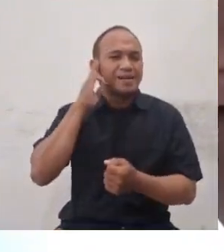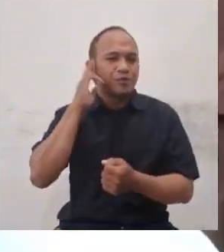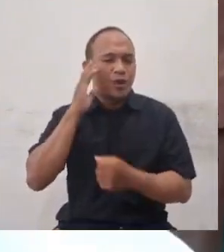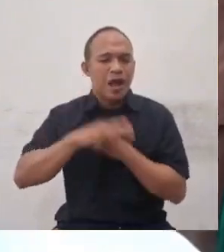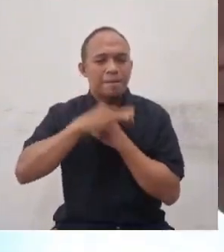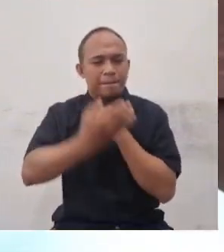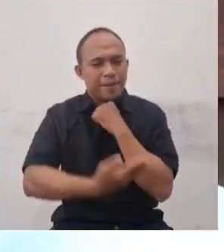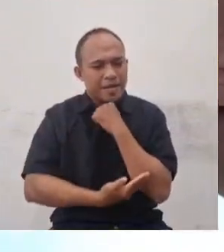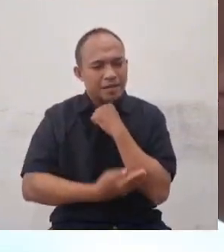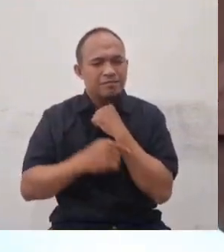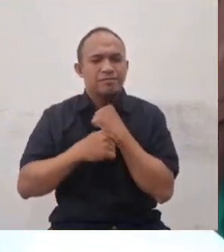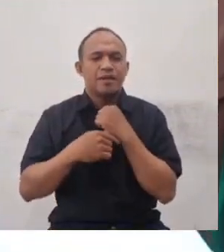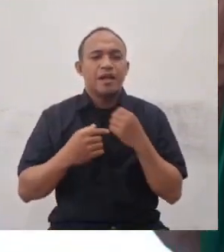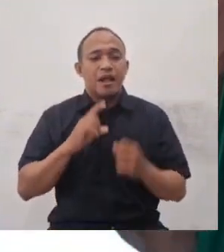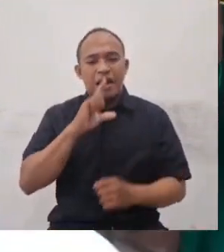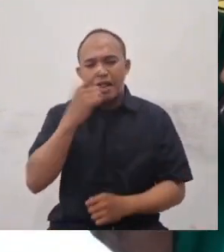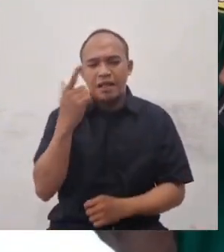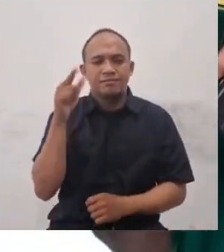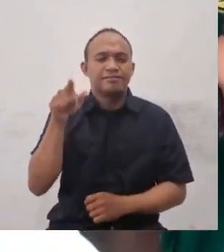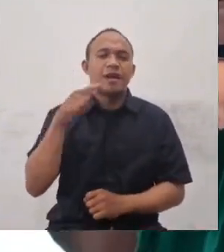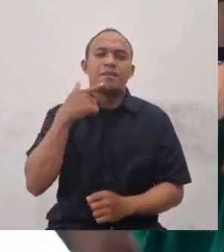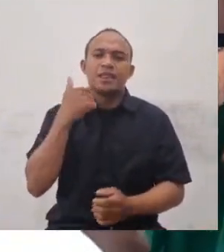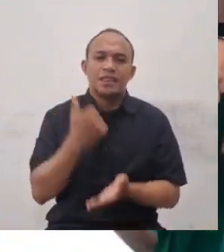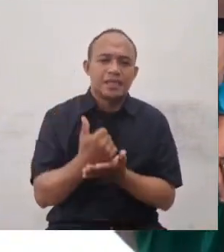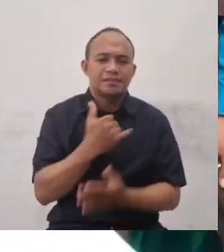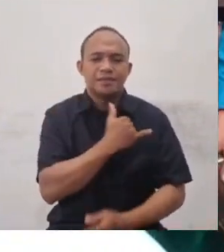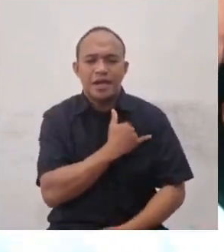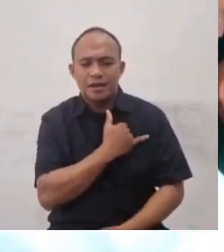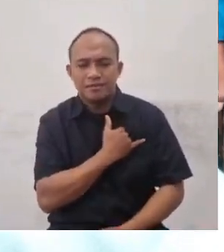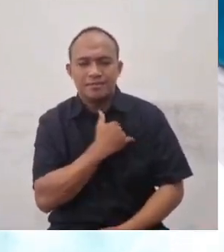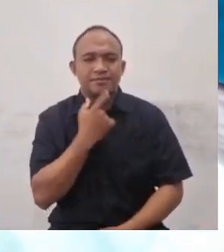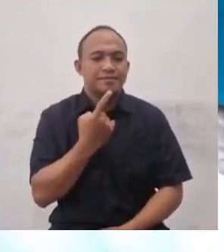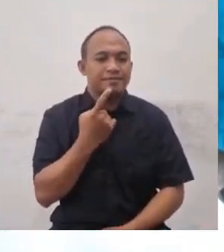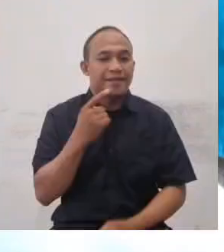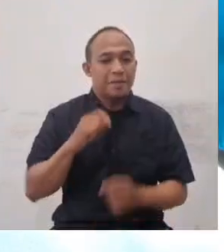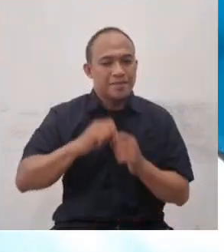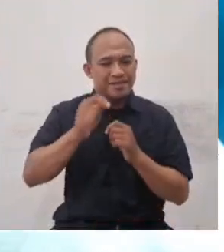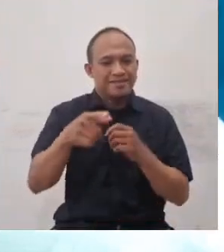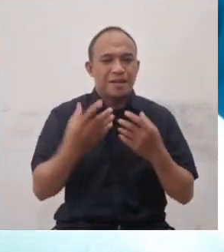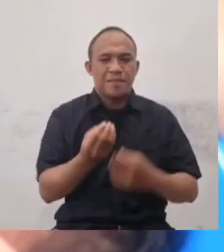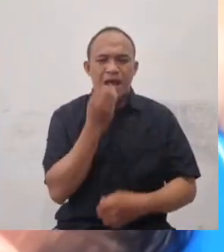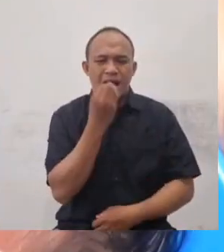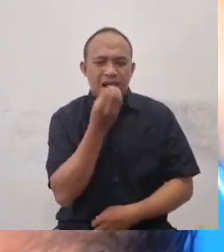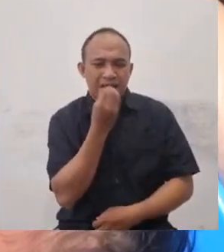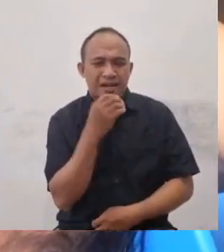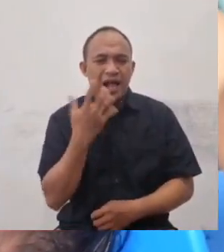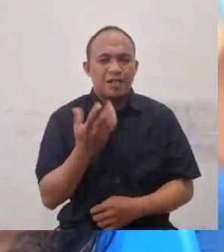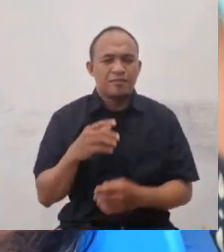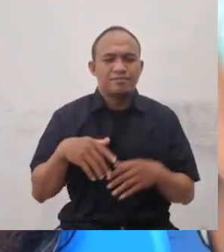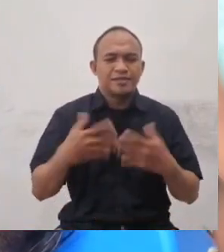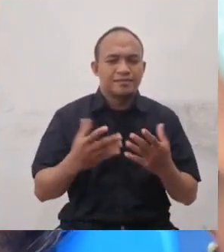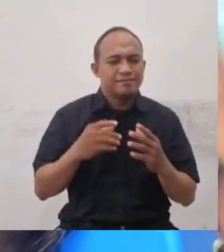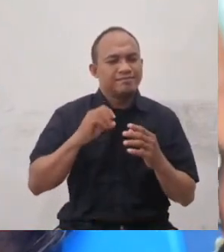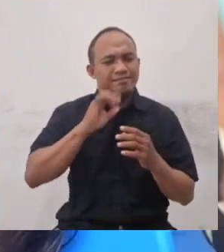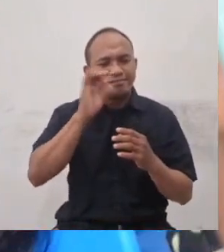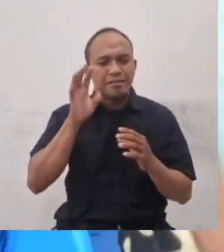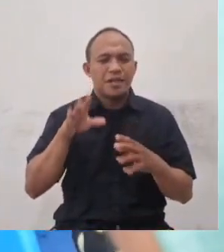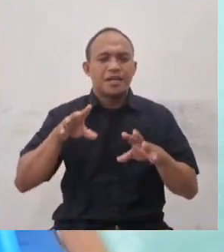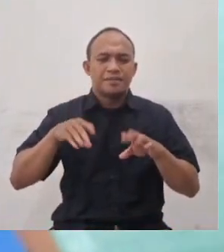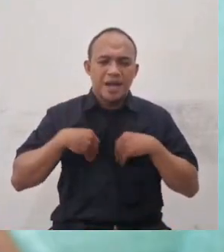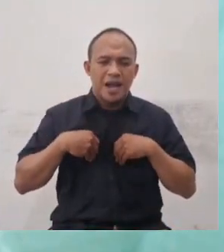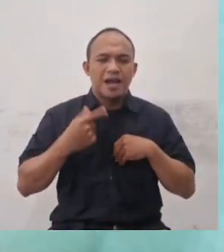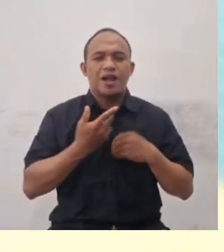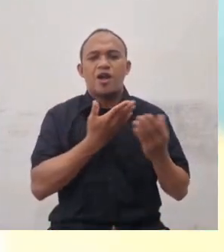hamil. Hal lain yang menurutnya penting yakni memastikan pemberian makanan berbasis pangan lokal bisa